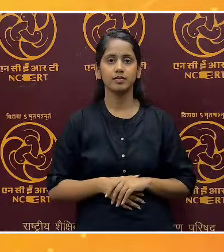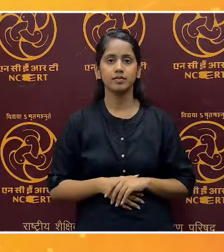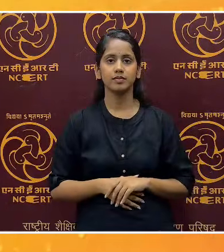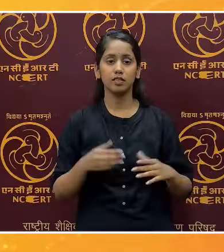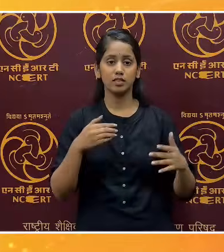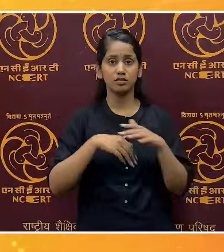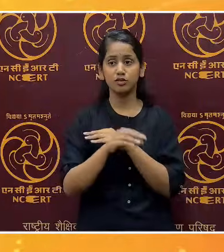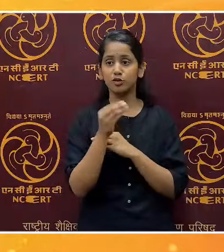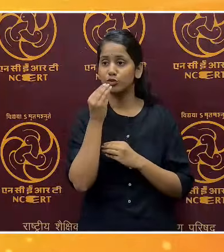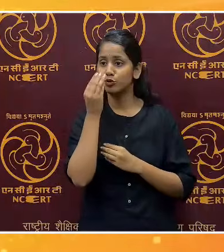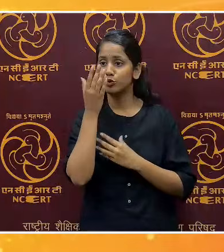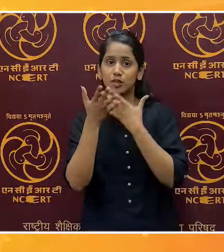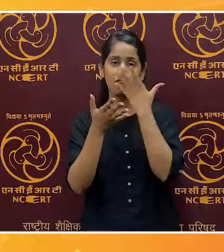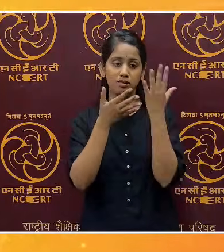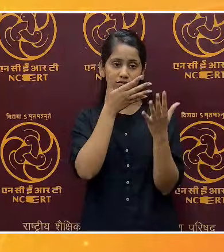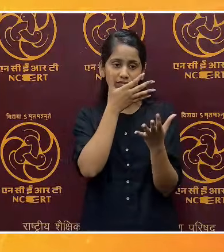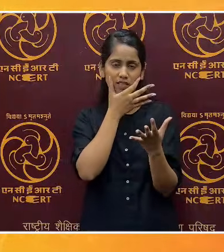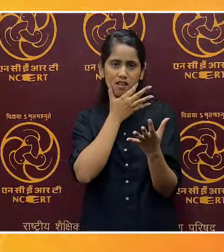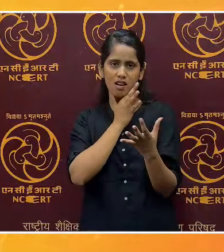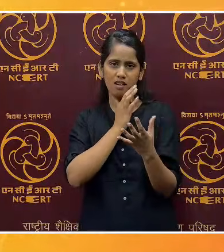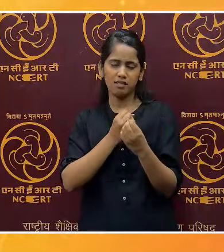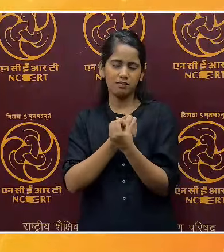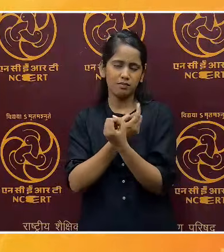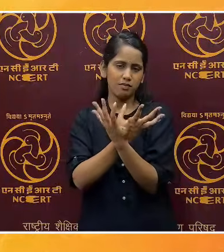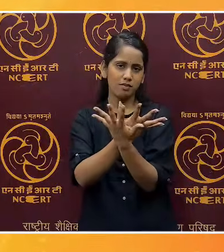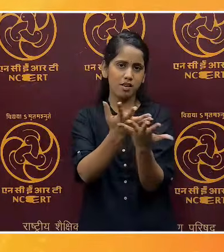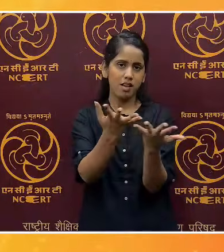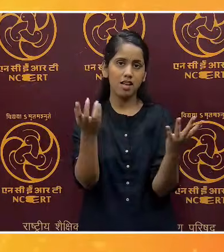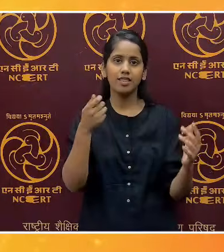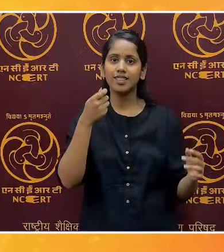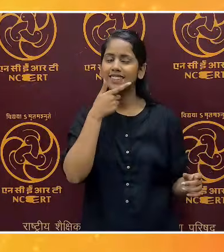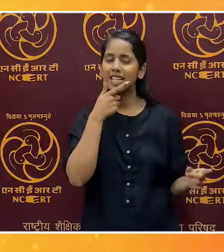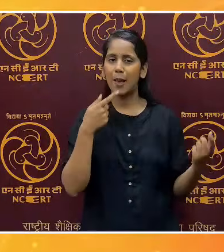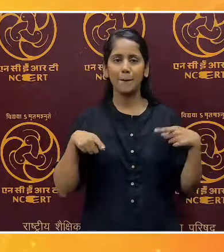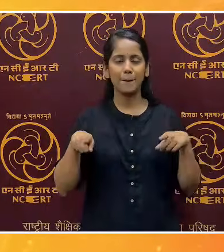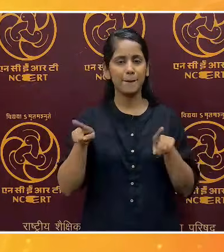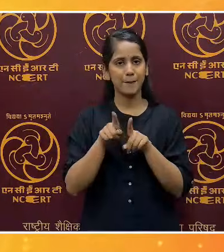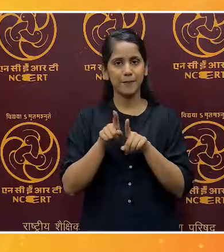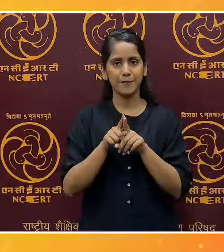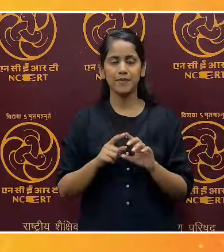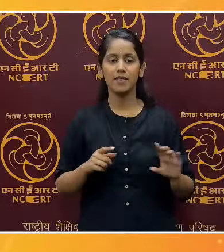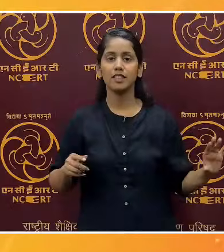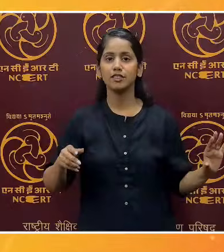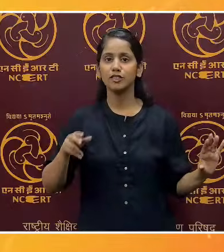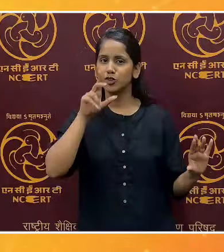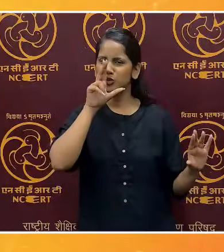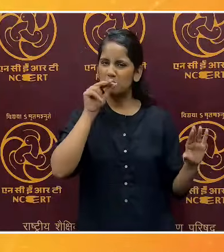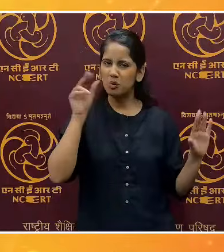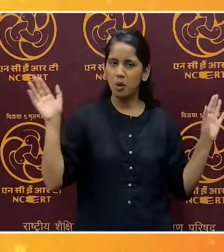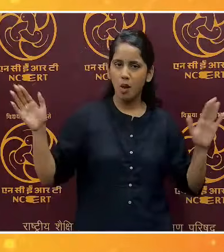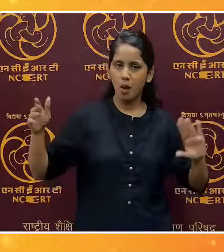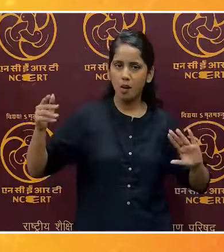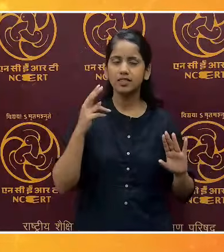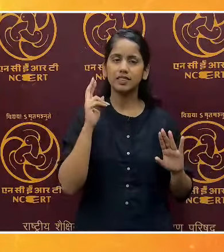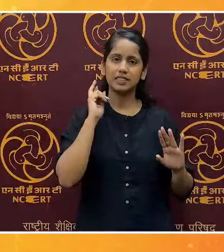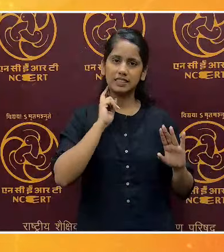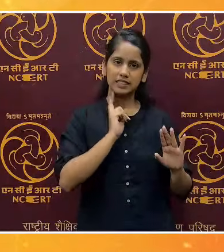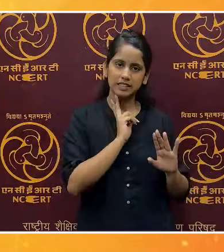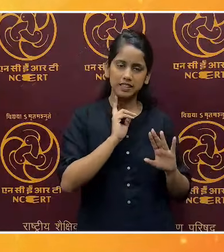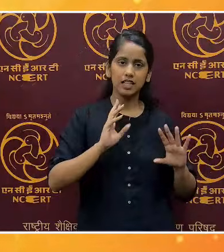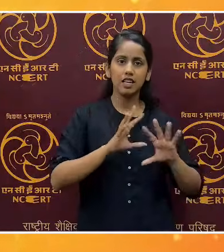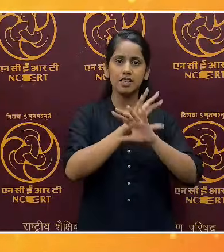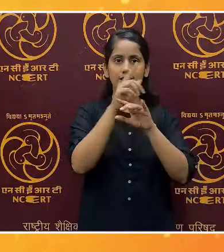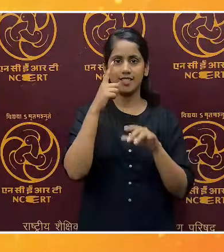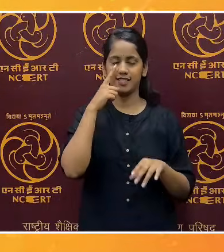फूलों की सुंदर फुलवारी, हंसती खिलखिल क्यारी क्यारी। कोयल कौवा या गोरैया, दादी